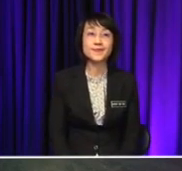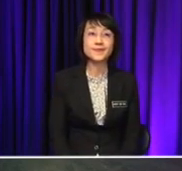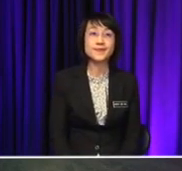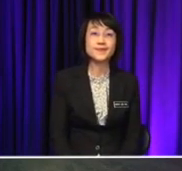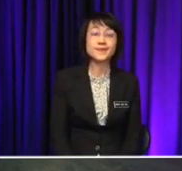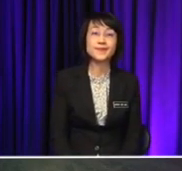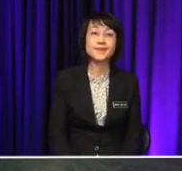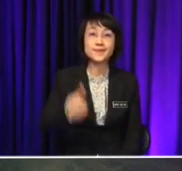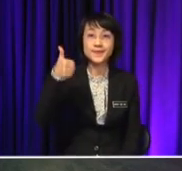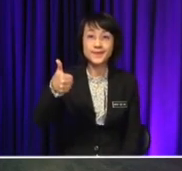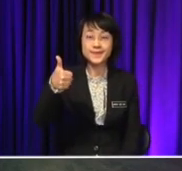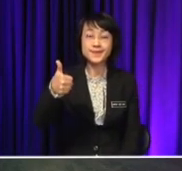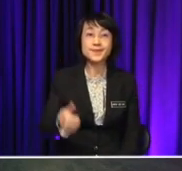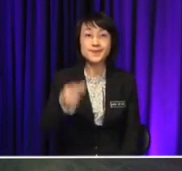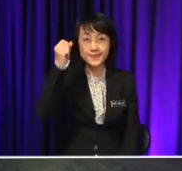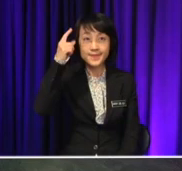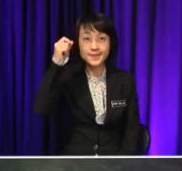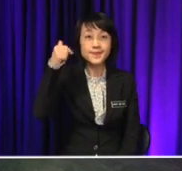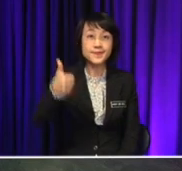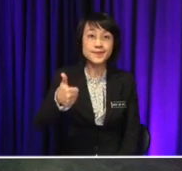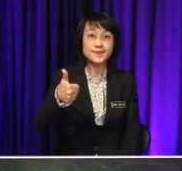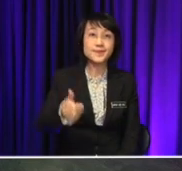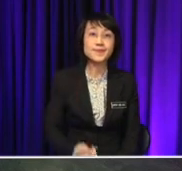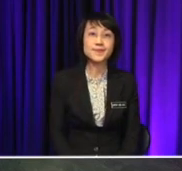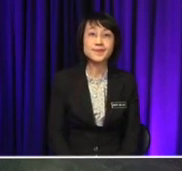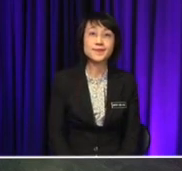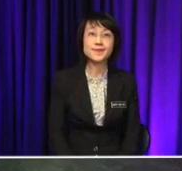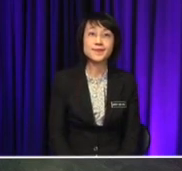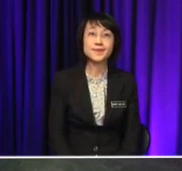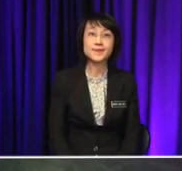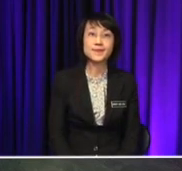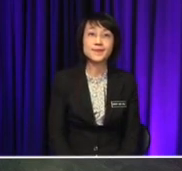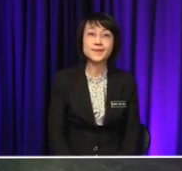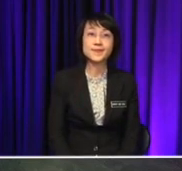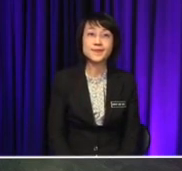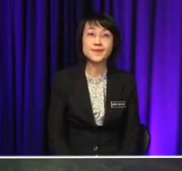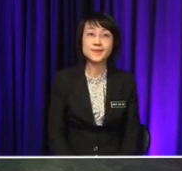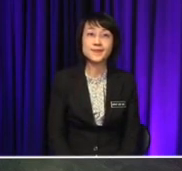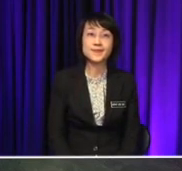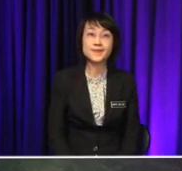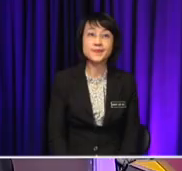bagus tapi muncul mata semua bulat-bulatlah tak tidur oke